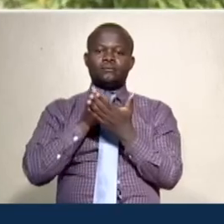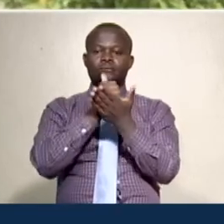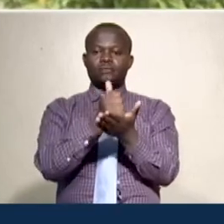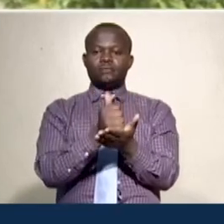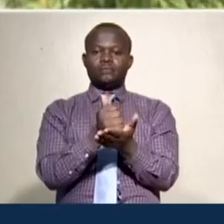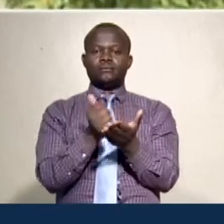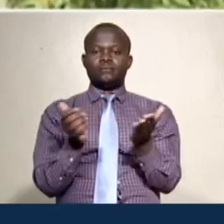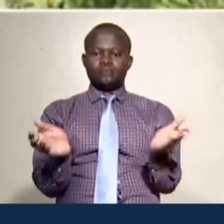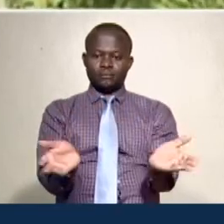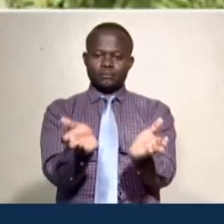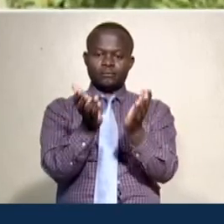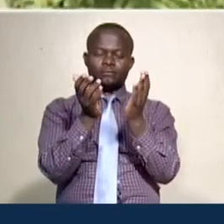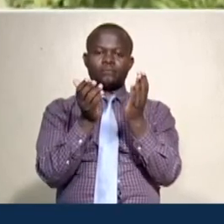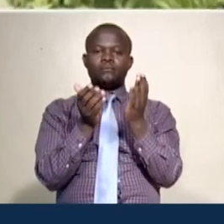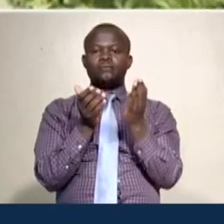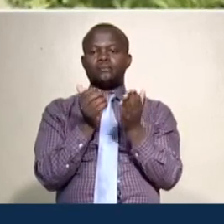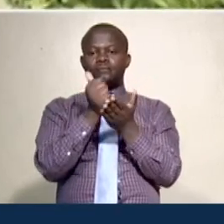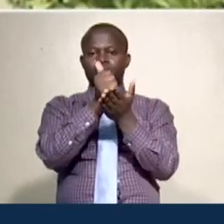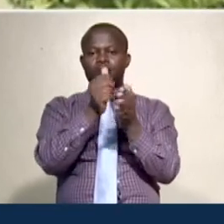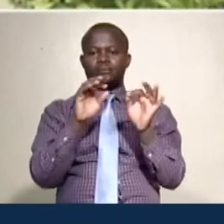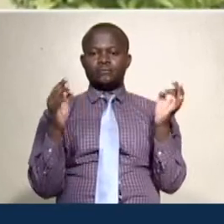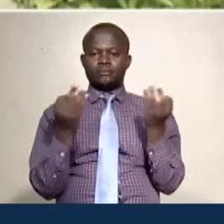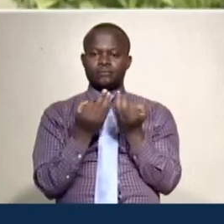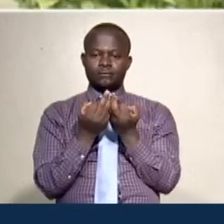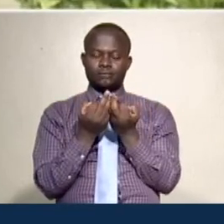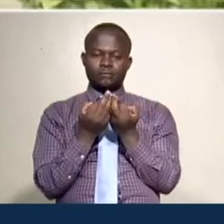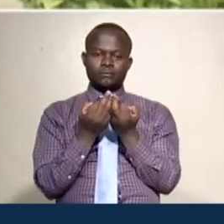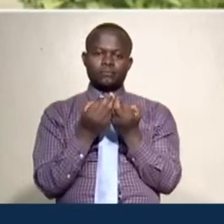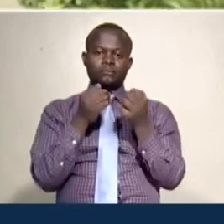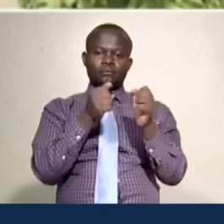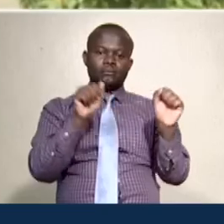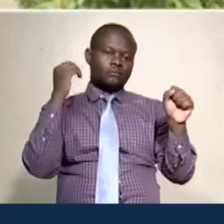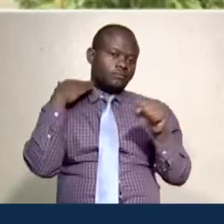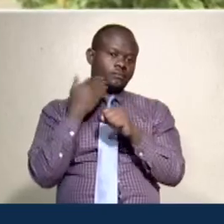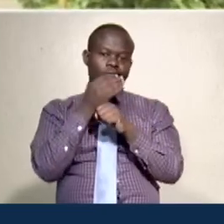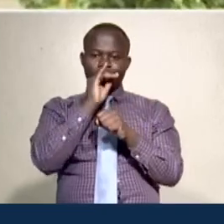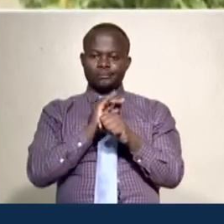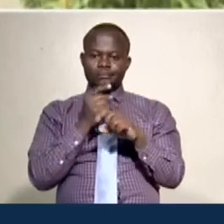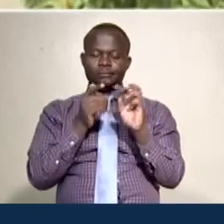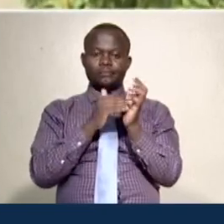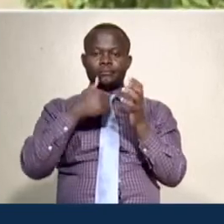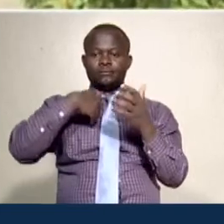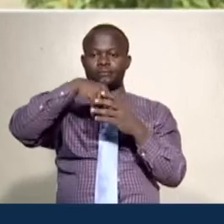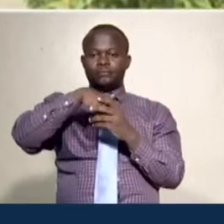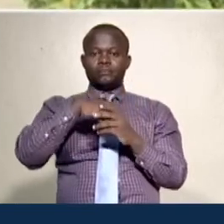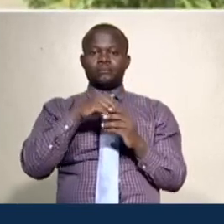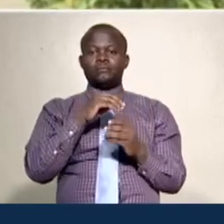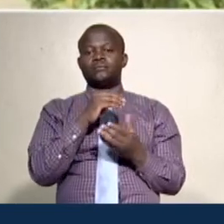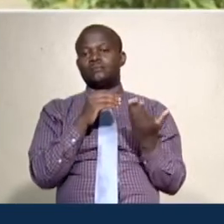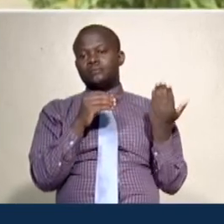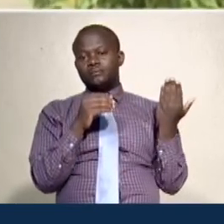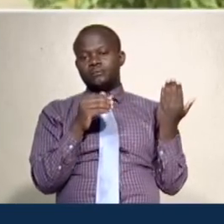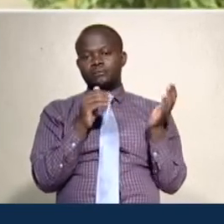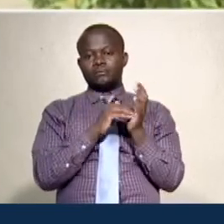dutere inkunga turemere imiryango y'abashitse ku icumu dufitemo hano abapfakazi dufitemo